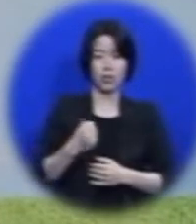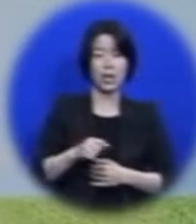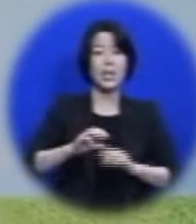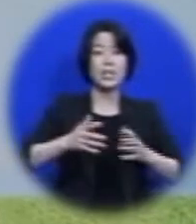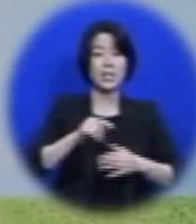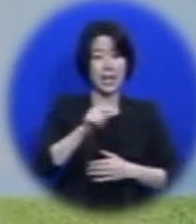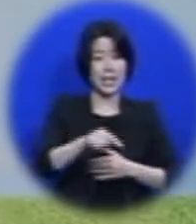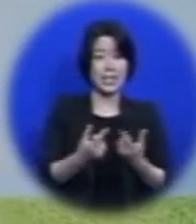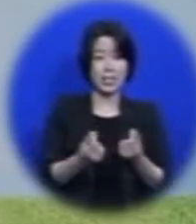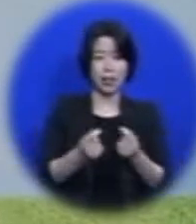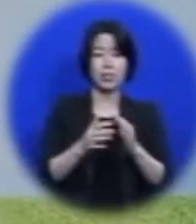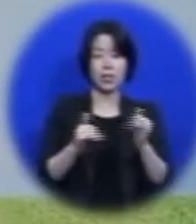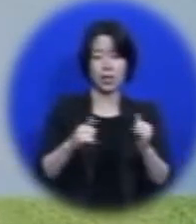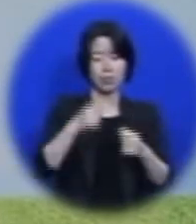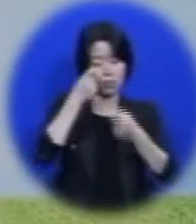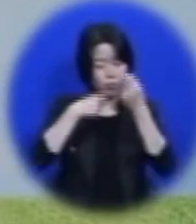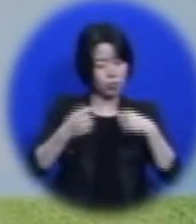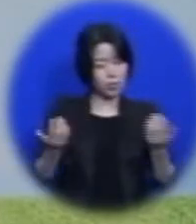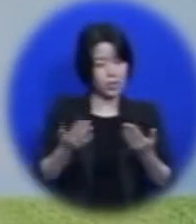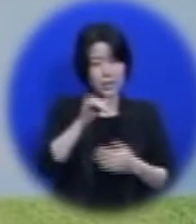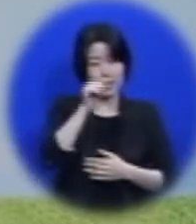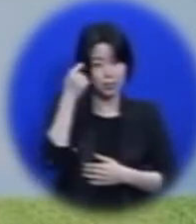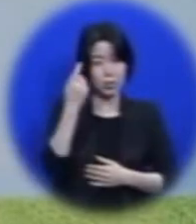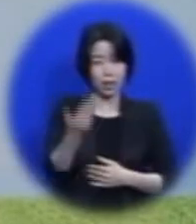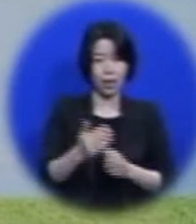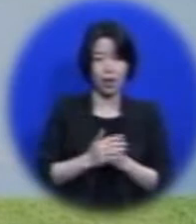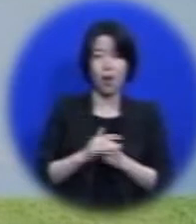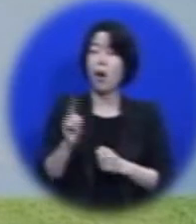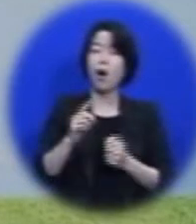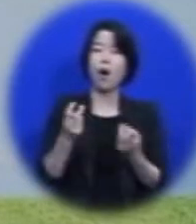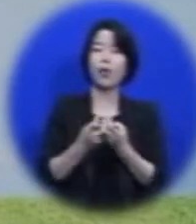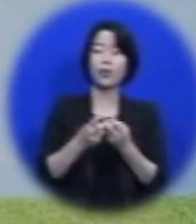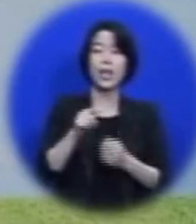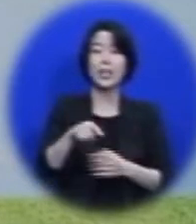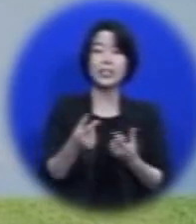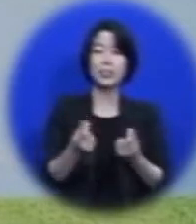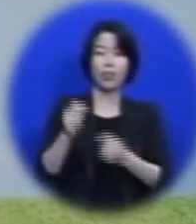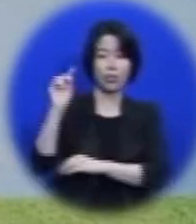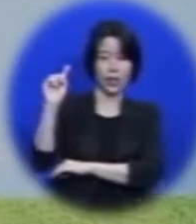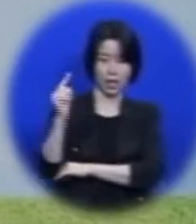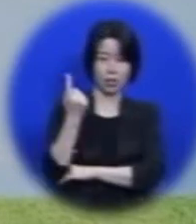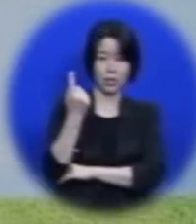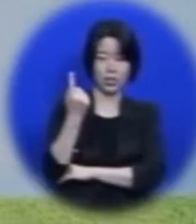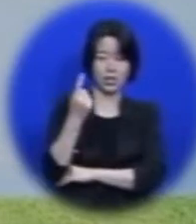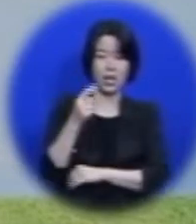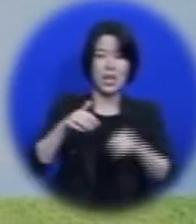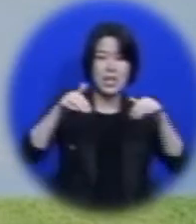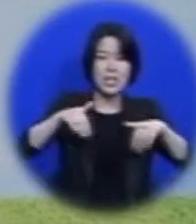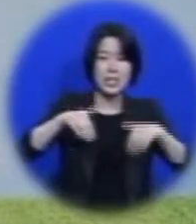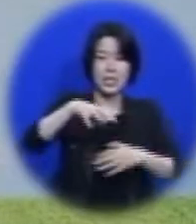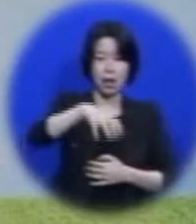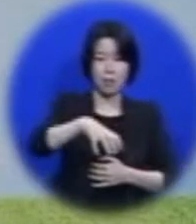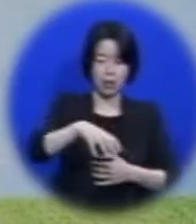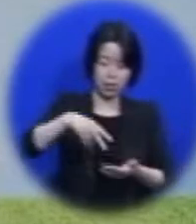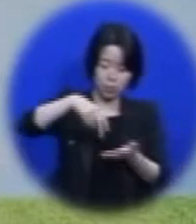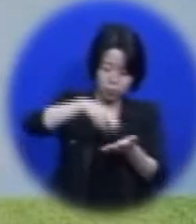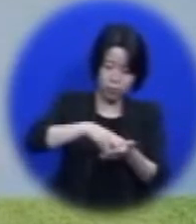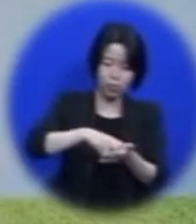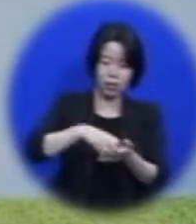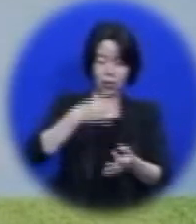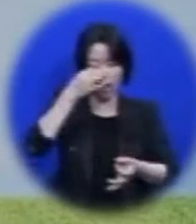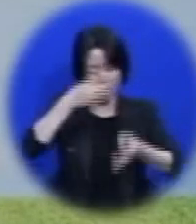이런 사람이 울 일이 있나요? 어떻게 그런 다윗이 신하들 앞에서 무릎을 꿇고 통곡을